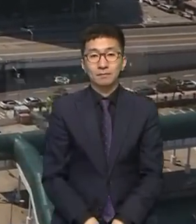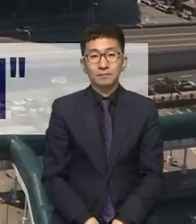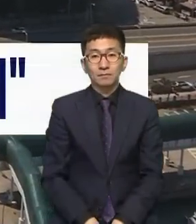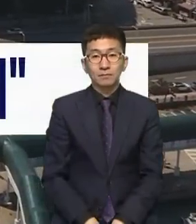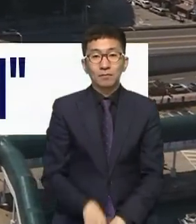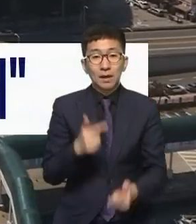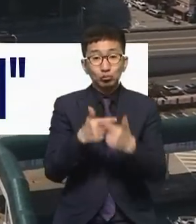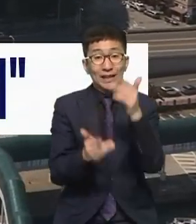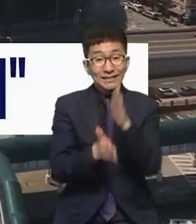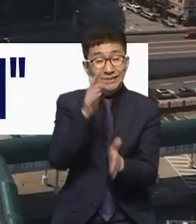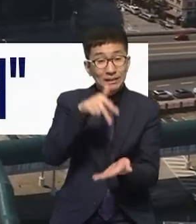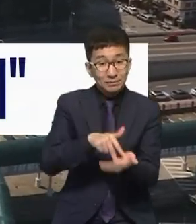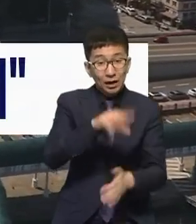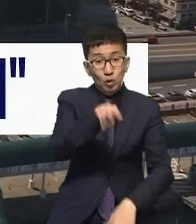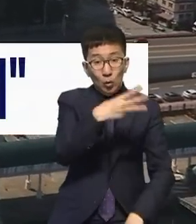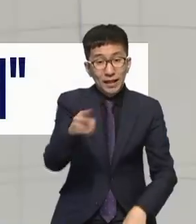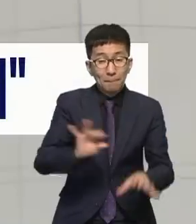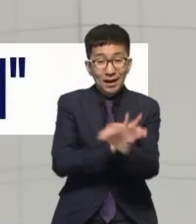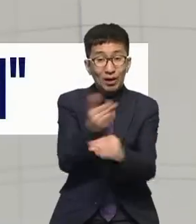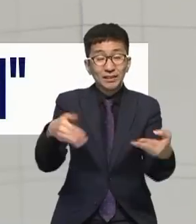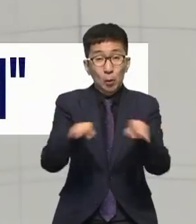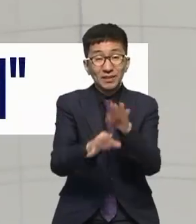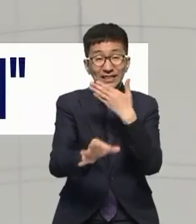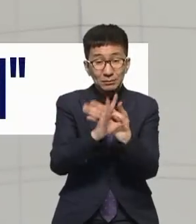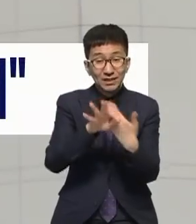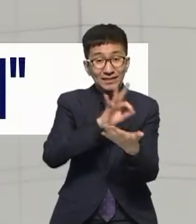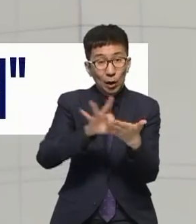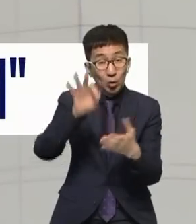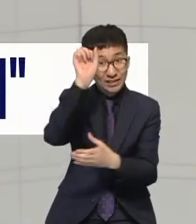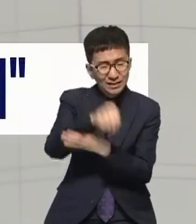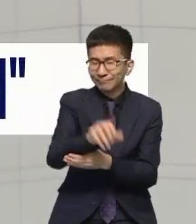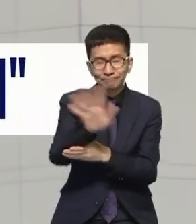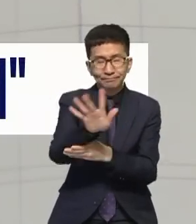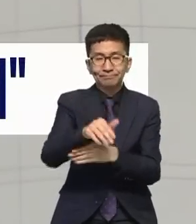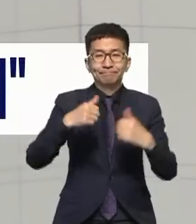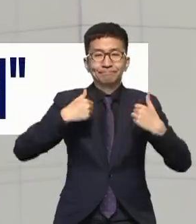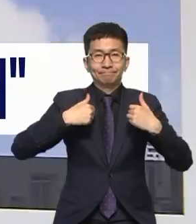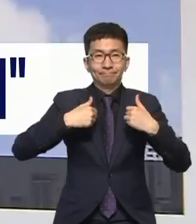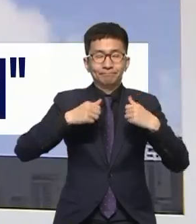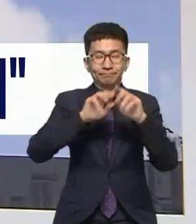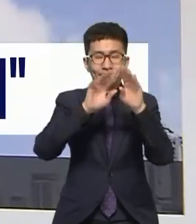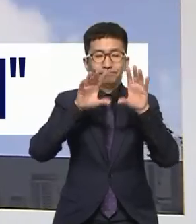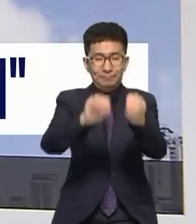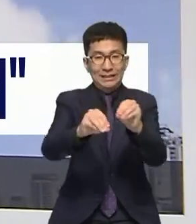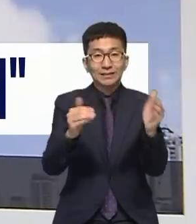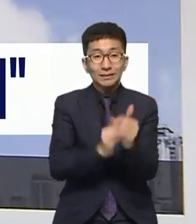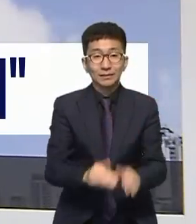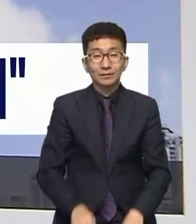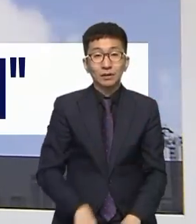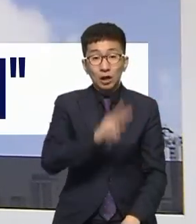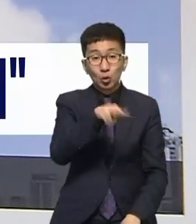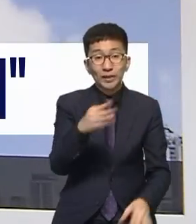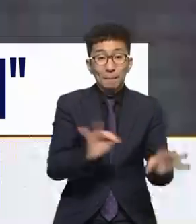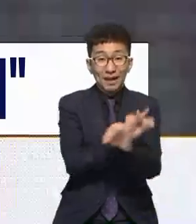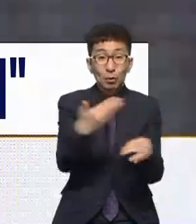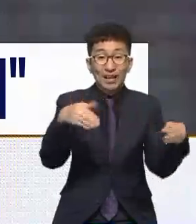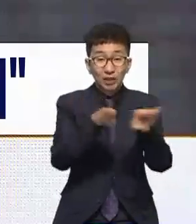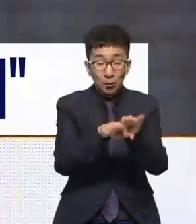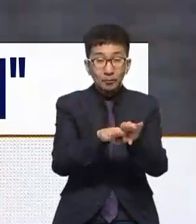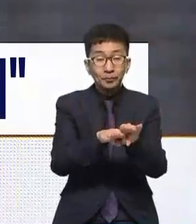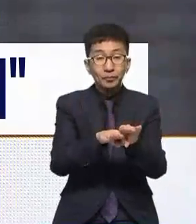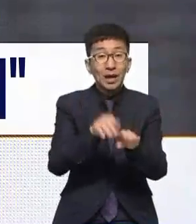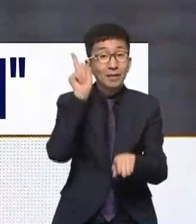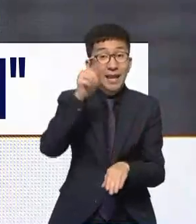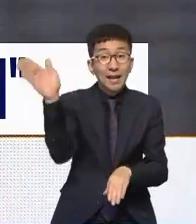부산시가 광복점의 임시 사용 승인을 연장하지 않기로 공식 발표했습니다. 이에 따라 롯데백화점 광복점은